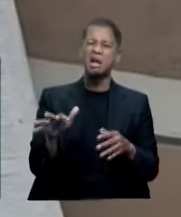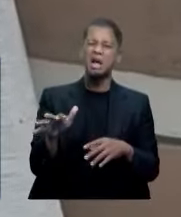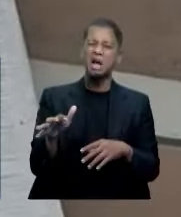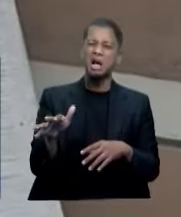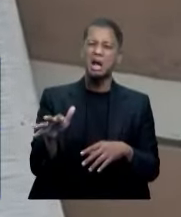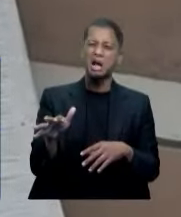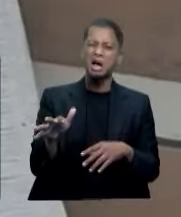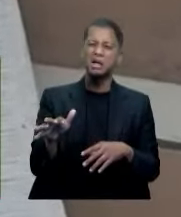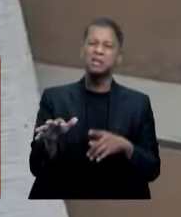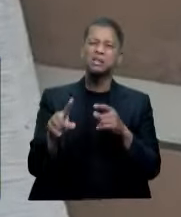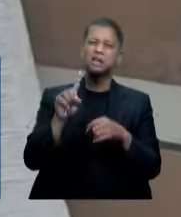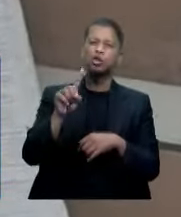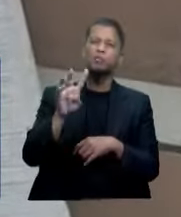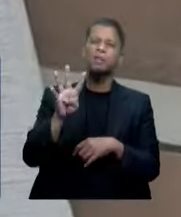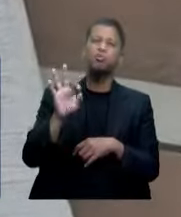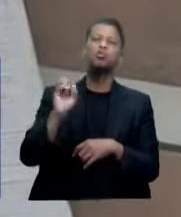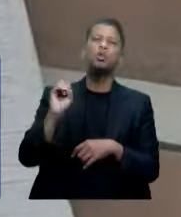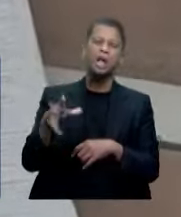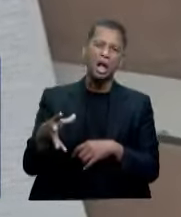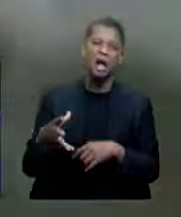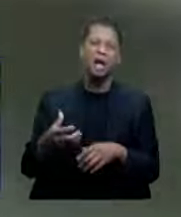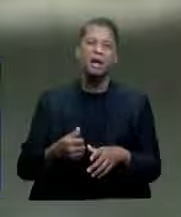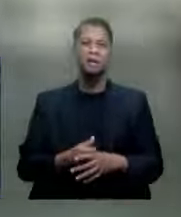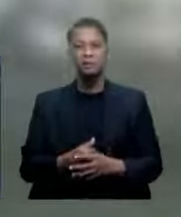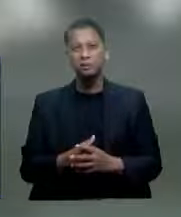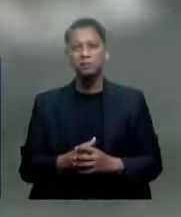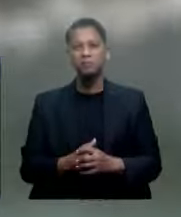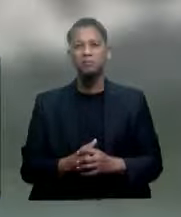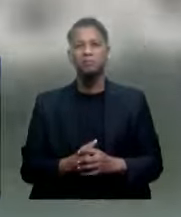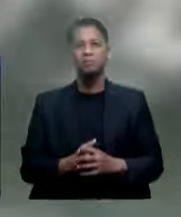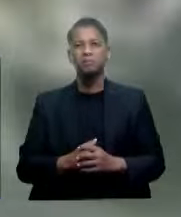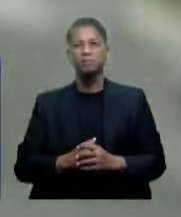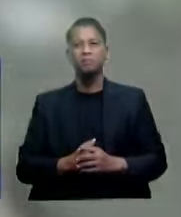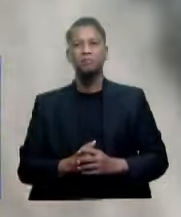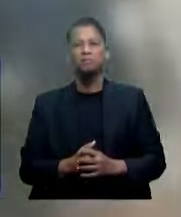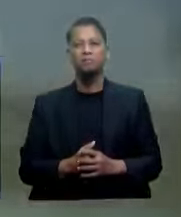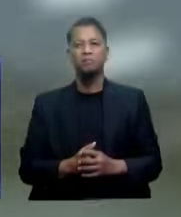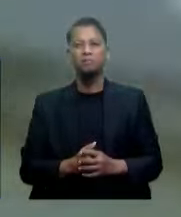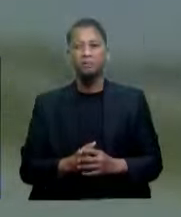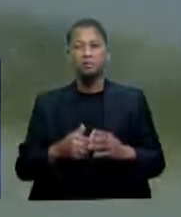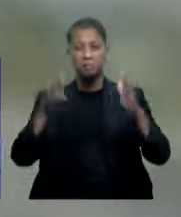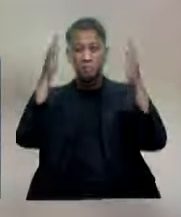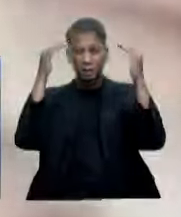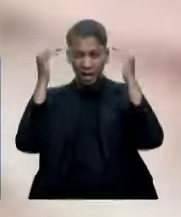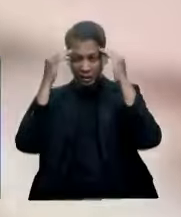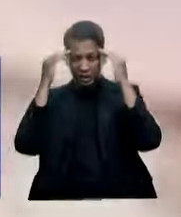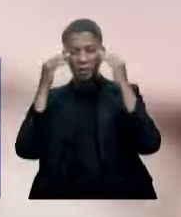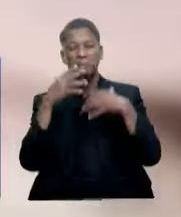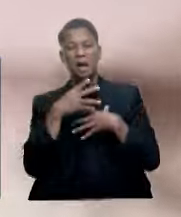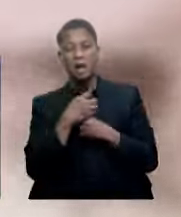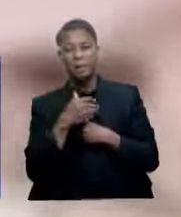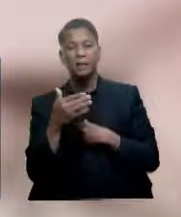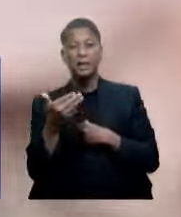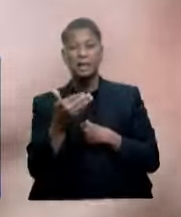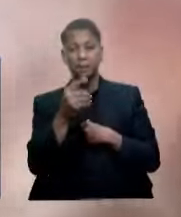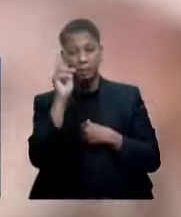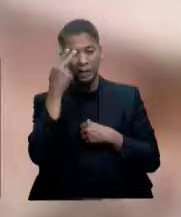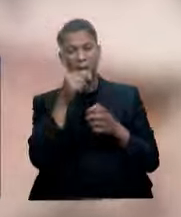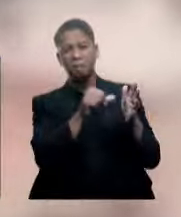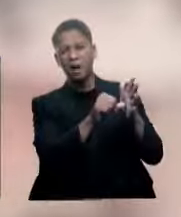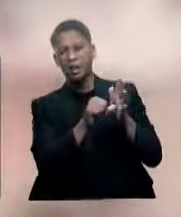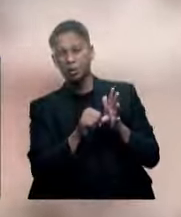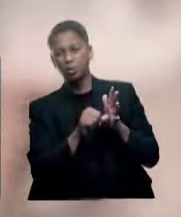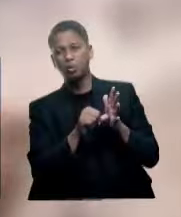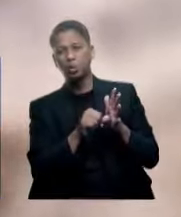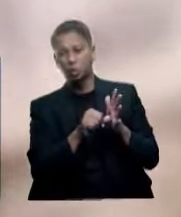140 juta, 150-an. Para petani ikan berharap agar pemerintah memberi bantuan untuk mengurangi